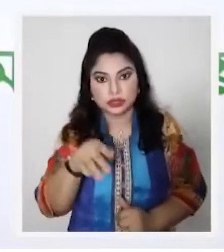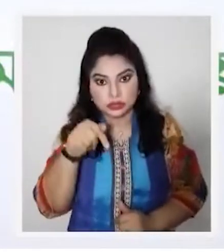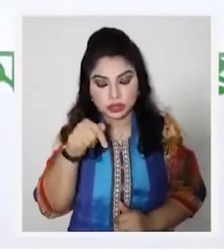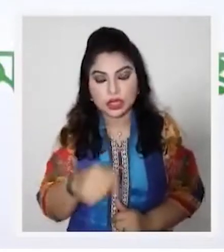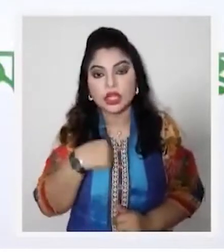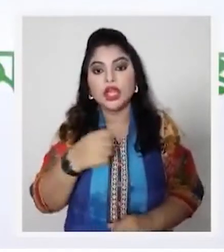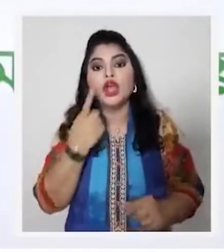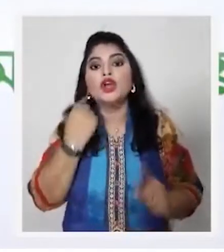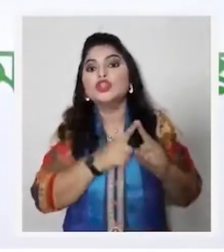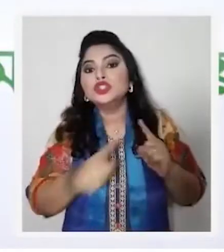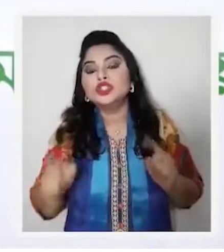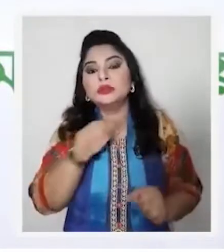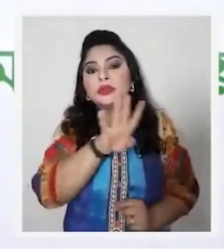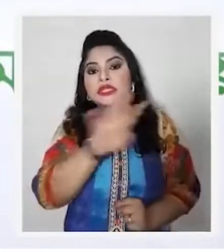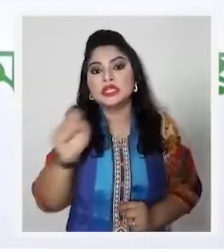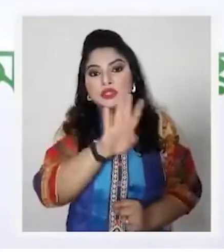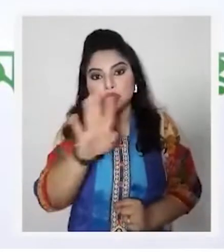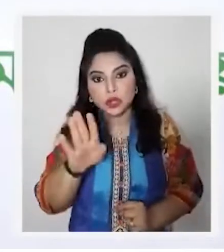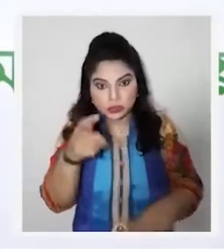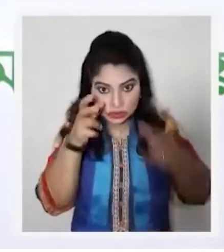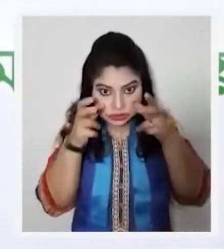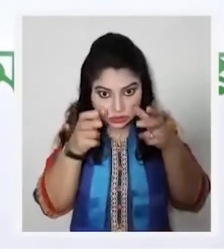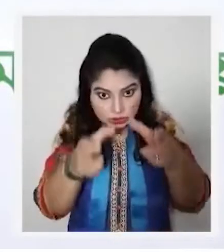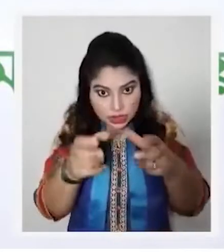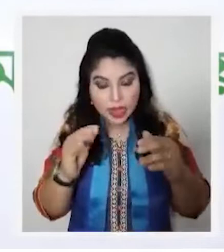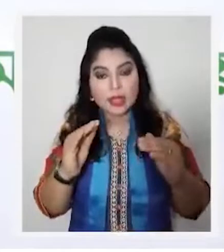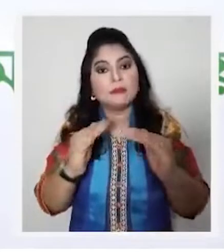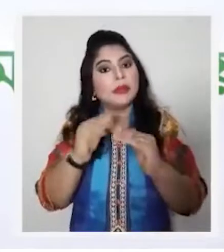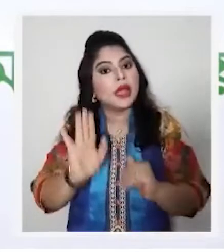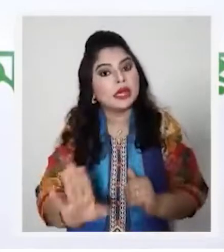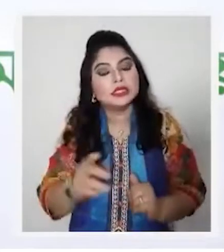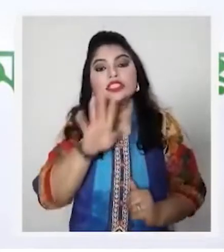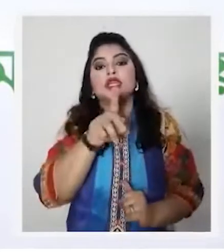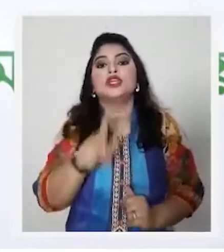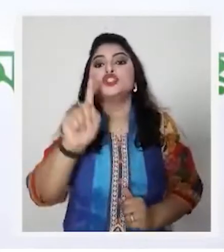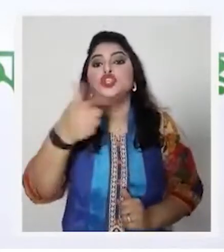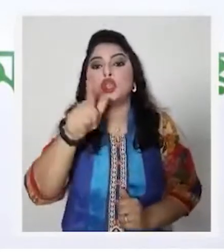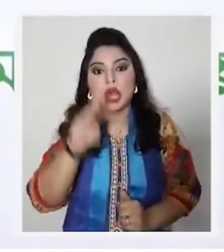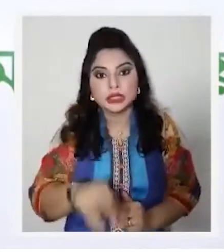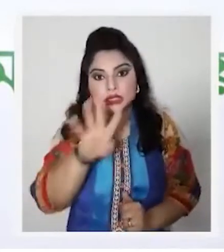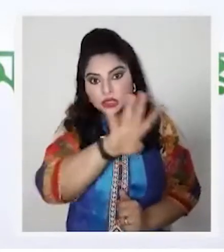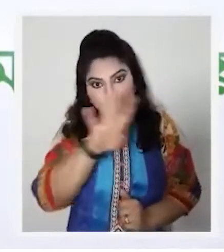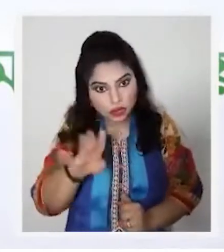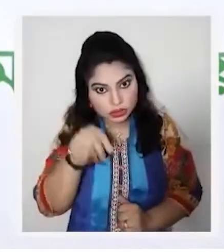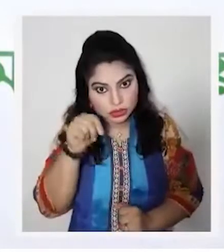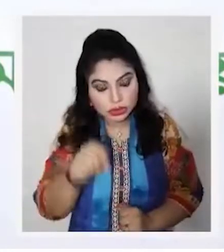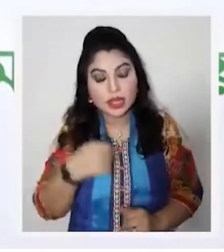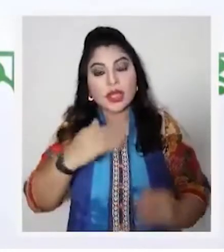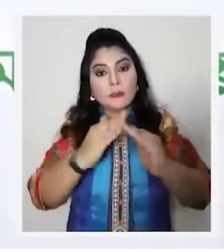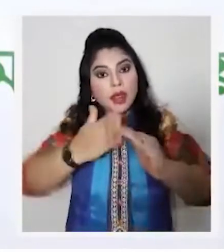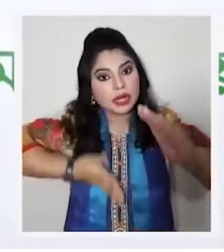আছেন 9,340 জন। 24 ঘন্টায় কোয়ারেন্টাইনে 2,414 জন, এ পর্যন্ত কোয়ারেন্টাইন